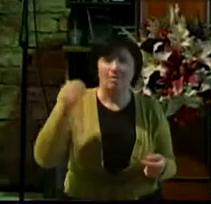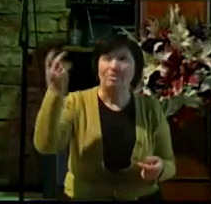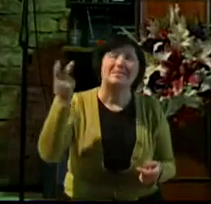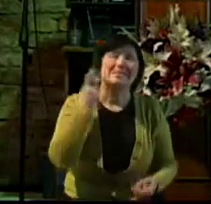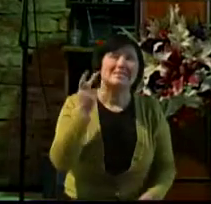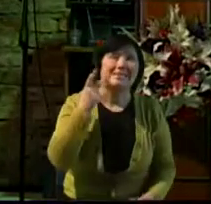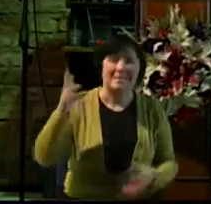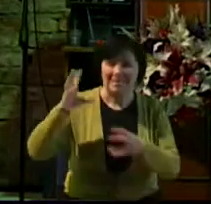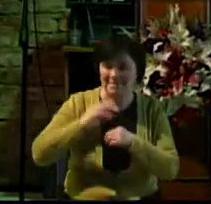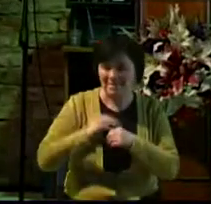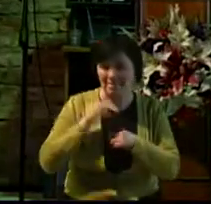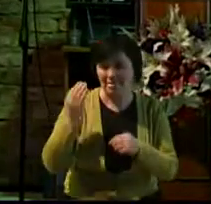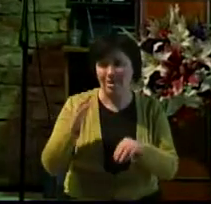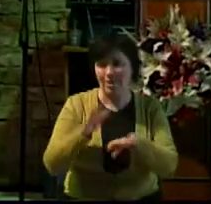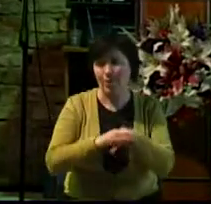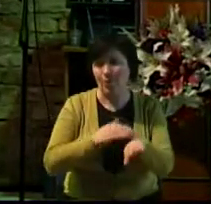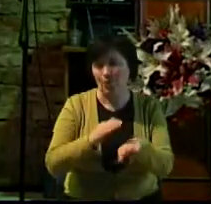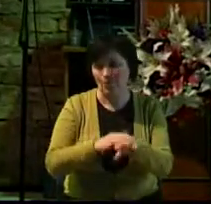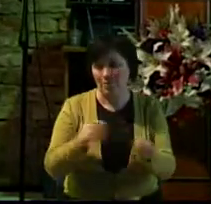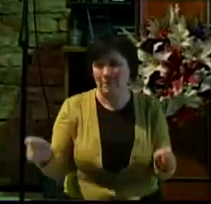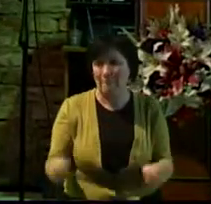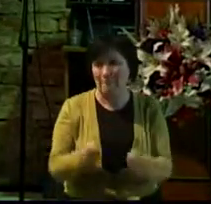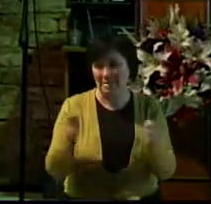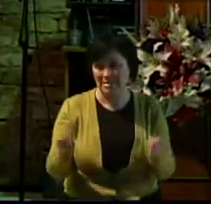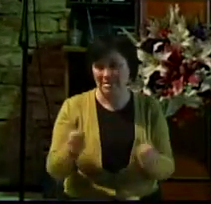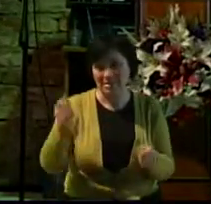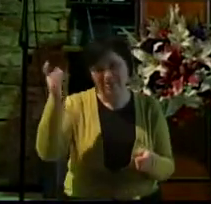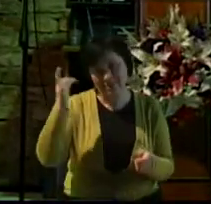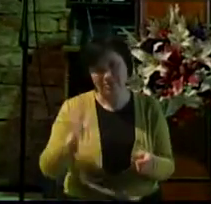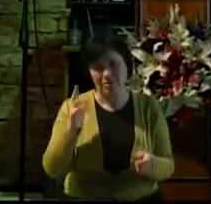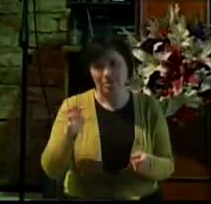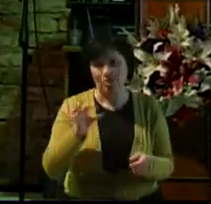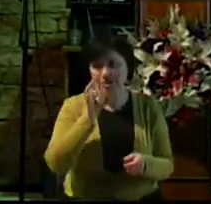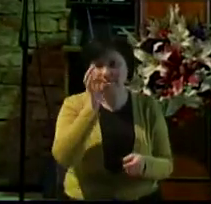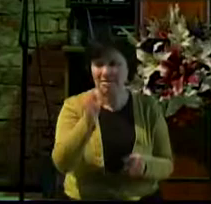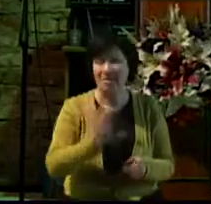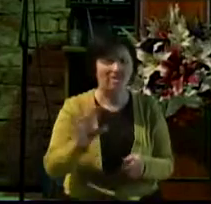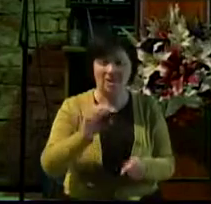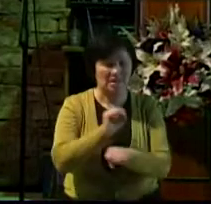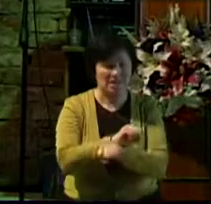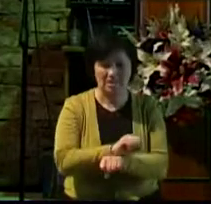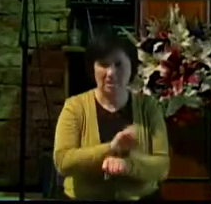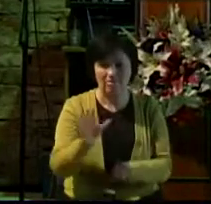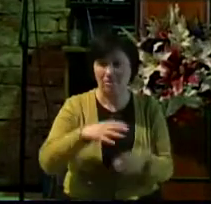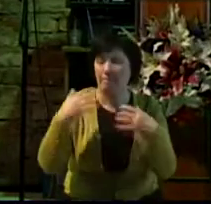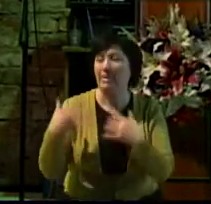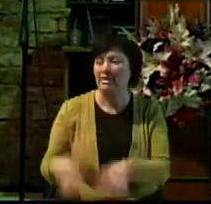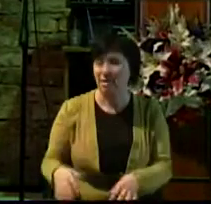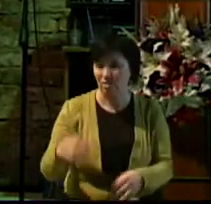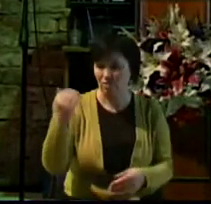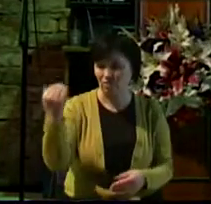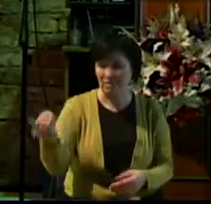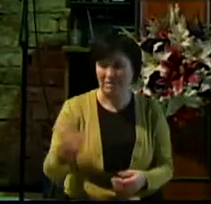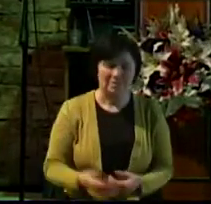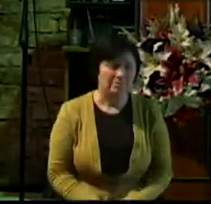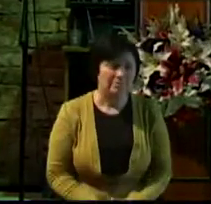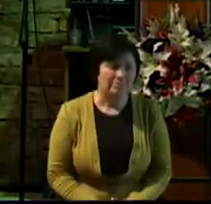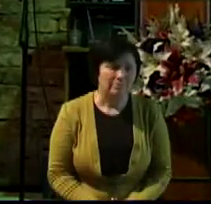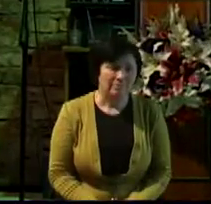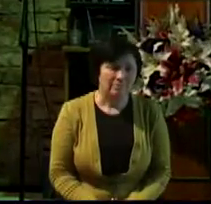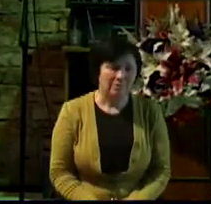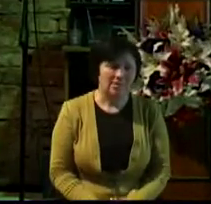умственной слабости, иногда нам это кажется. Но это наша проблема, наши ограниченности, но это